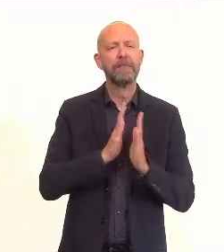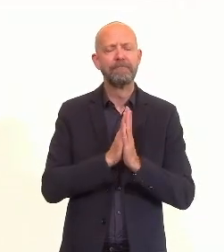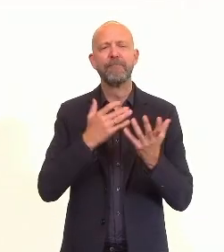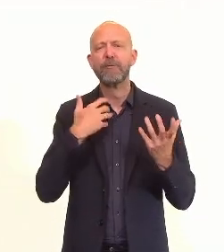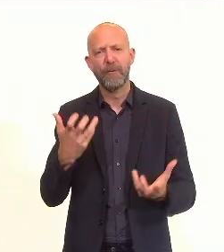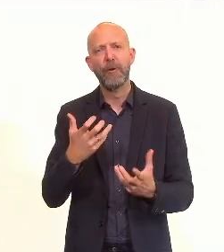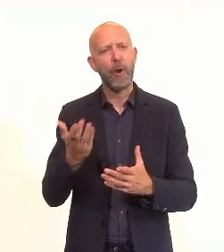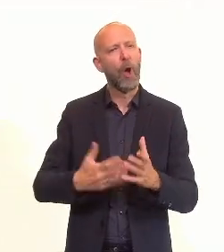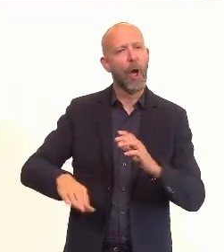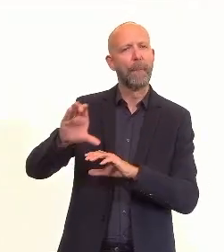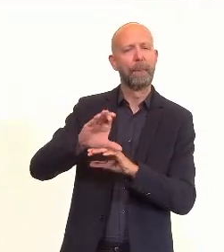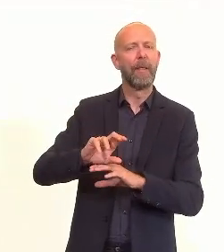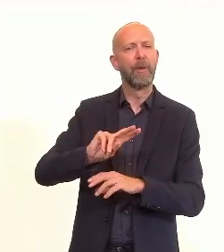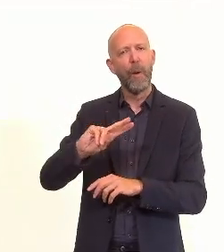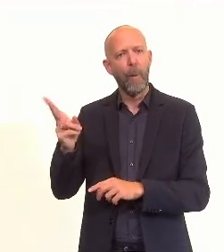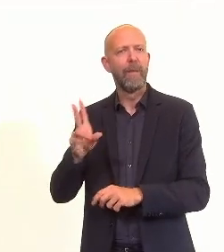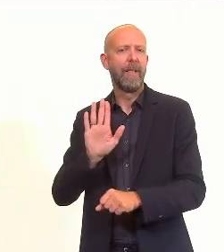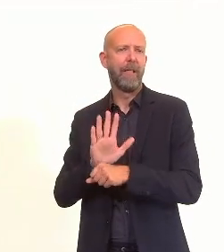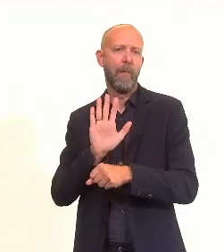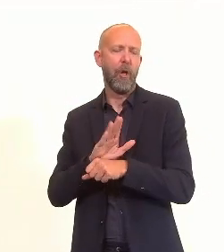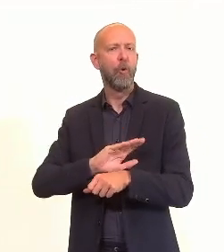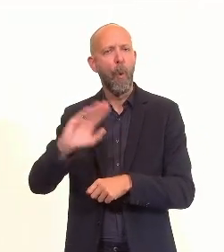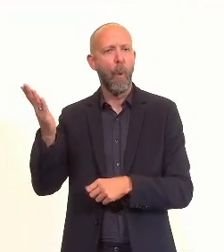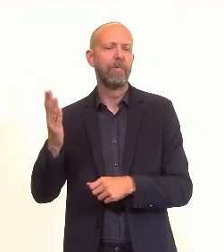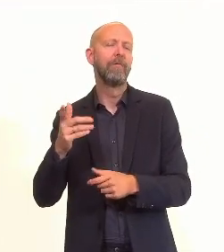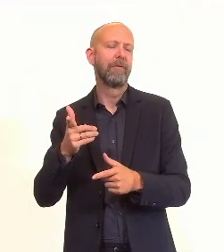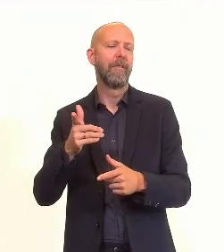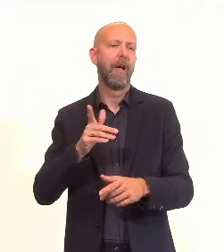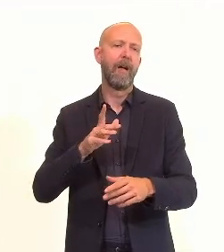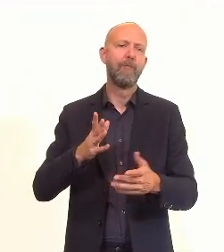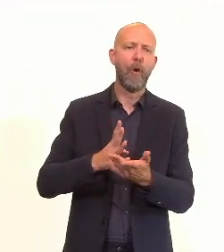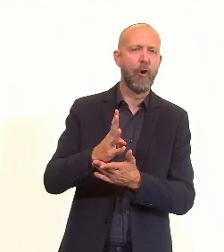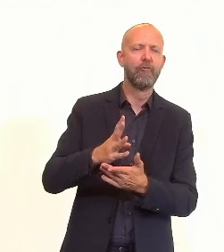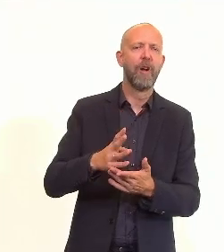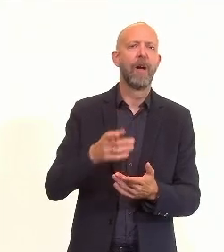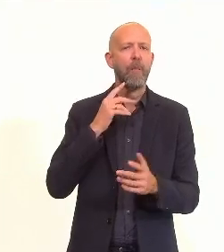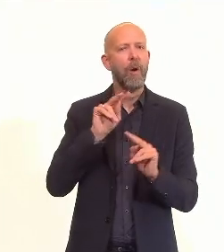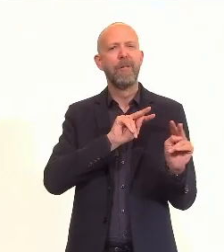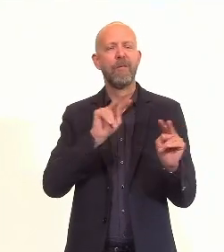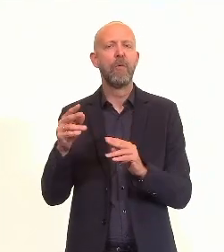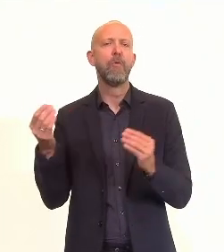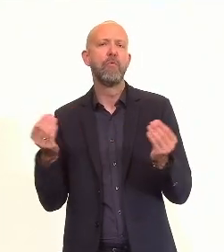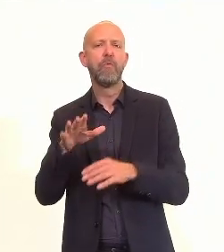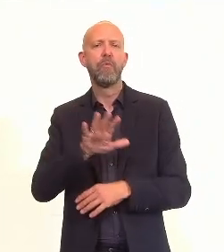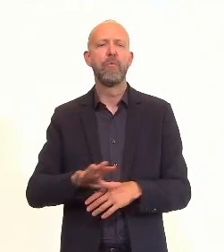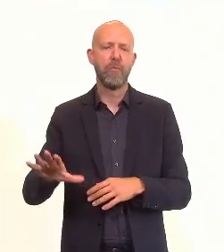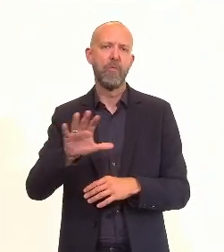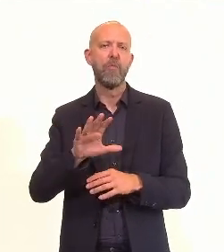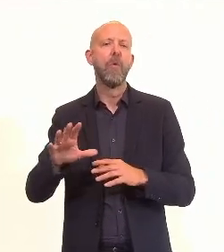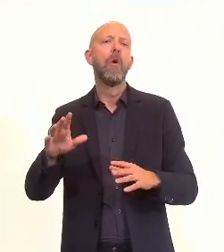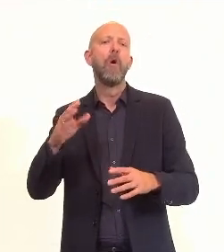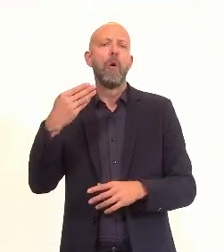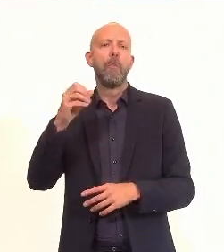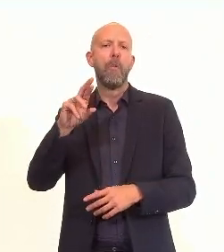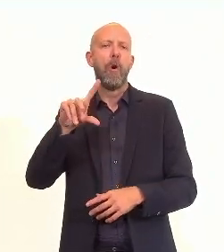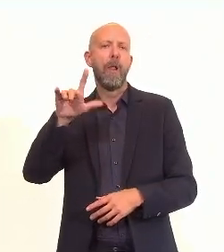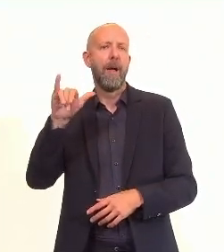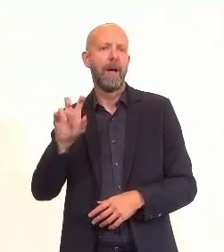avec l'autre témoignage, l'autre projet qui nous est apporté. On va du côté du pays de Morlaix, où vous avez mis en place une